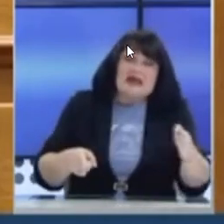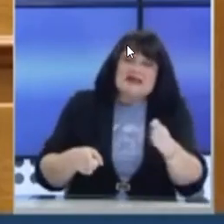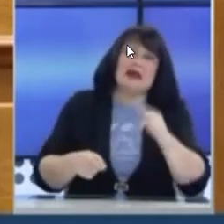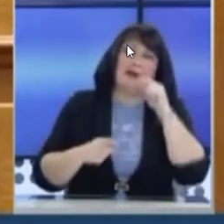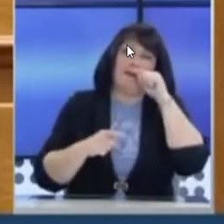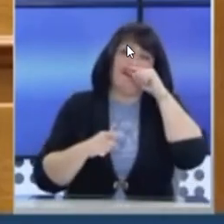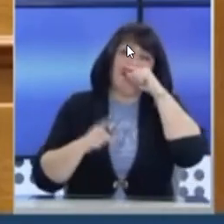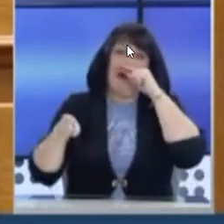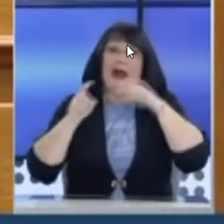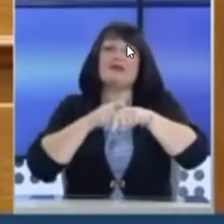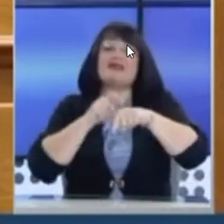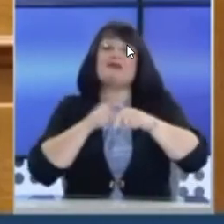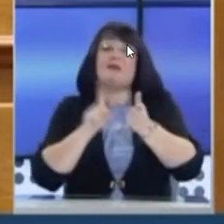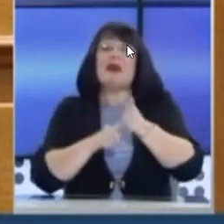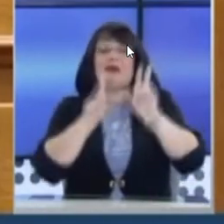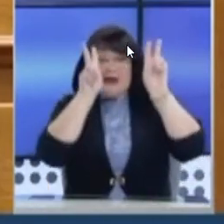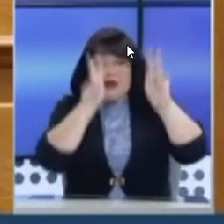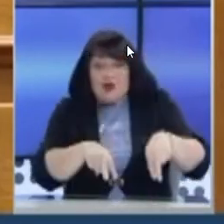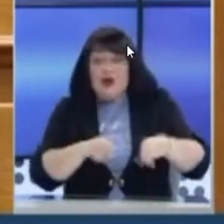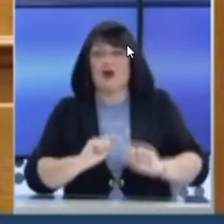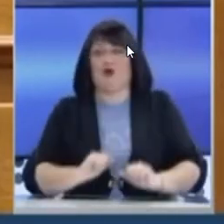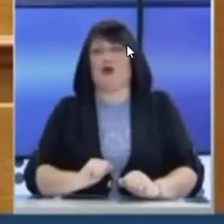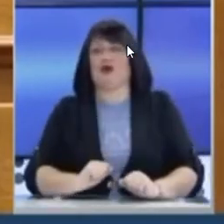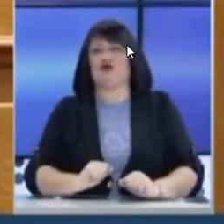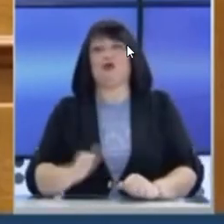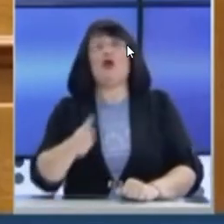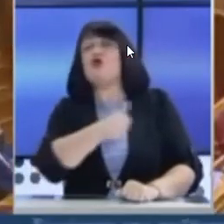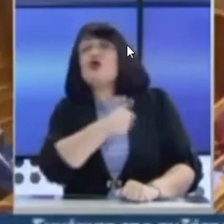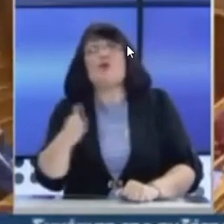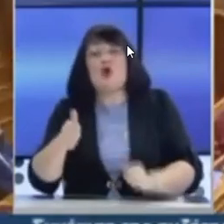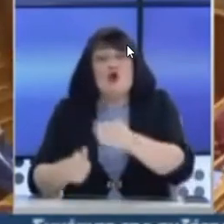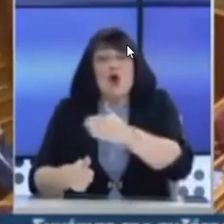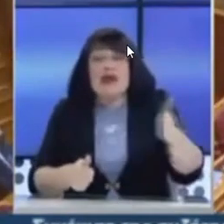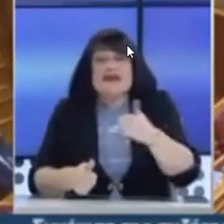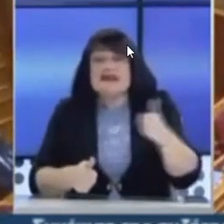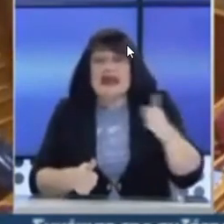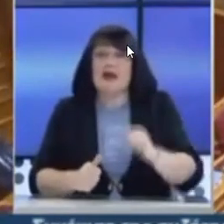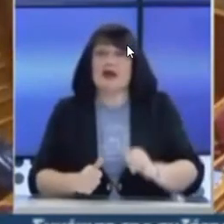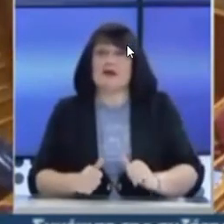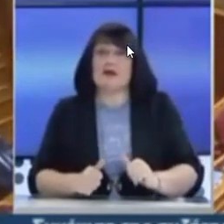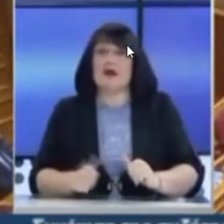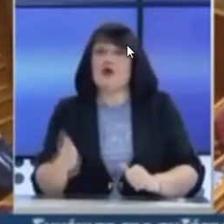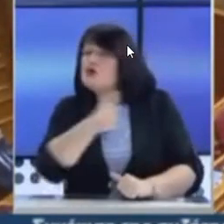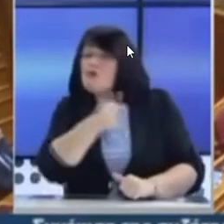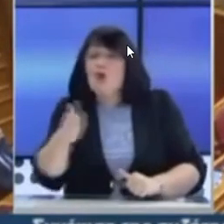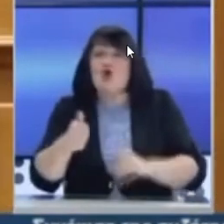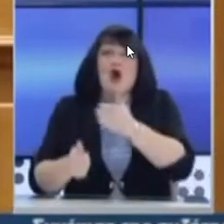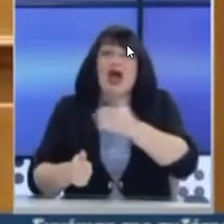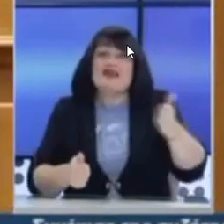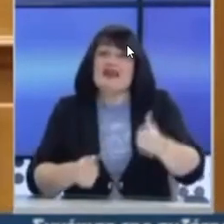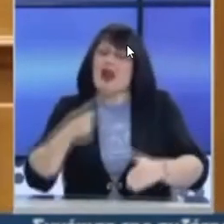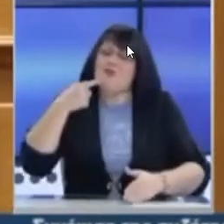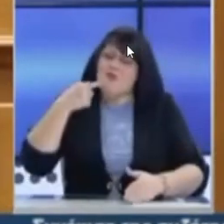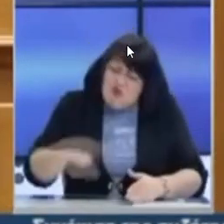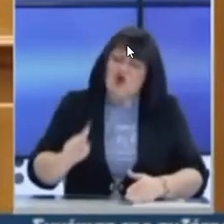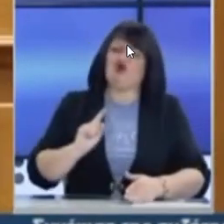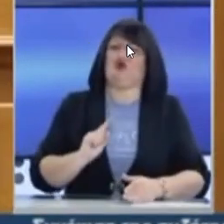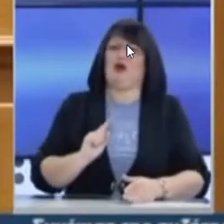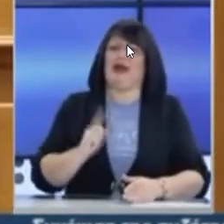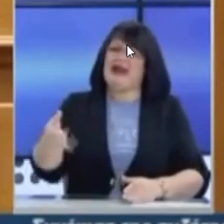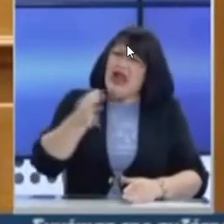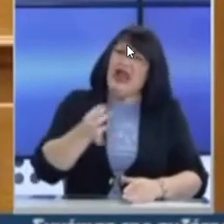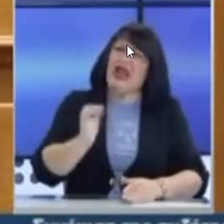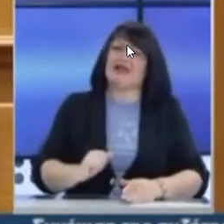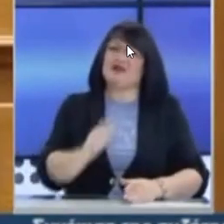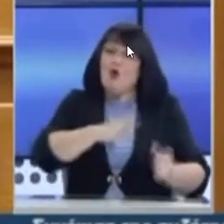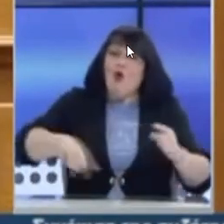είναι κάτι το οποίο πρέπει να αναγνωριστεί. Δεν αποτελεί προνόμιο η εθνική αντίσταση της αριστεράς. Και είναι προσβολή να το λέτε